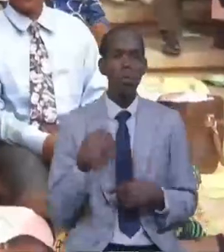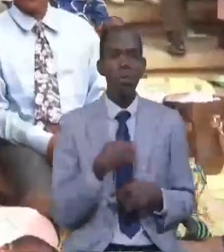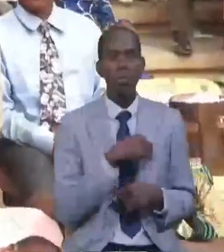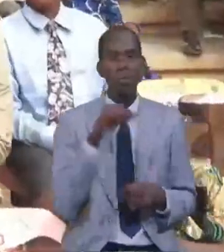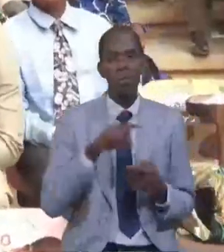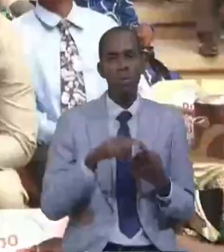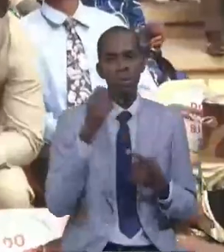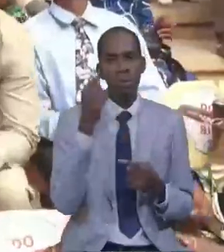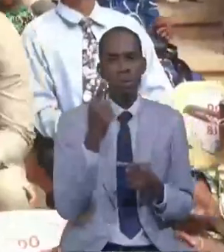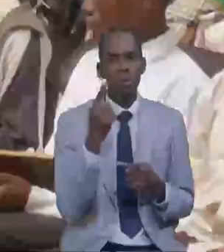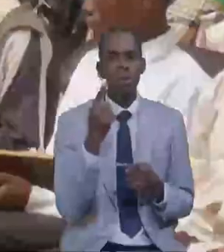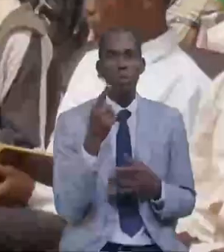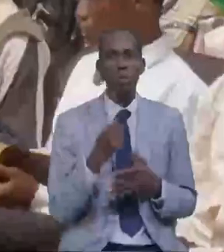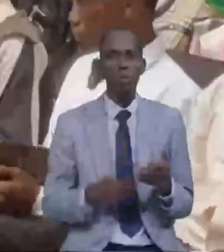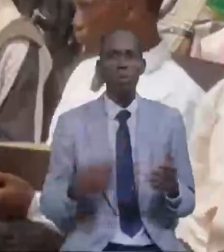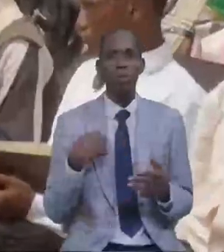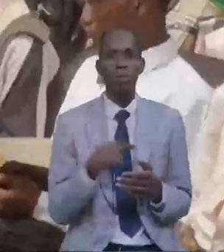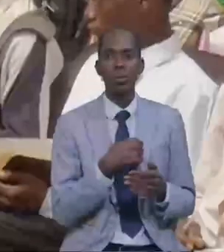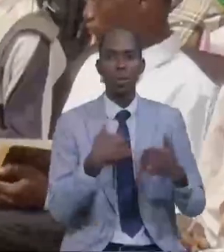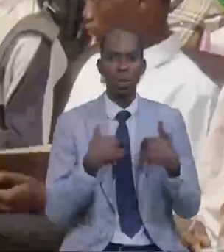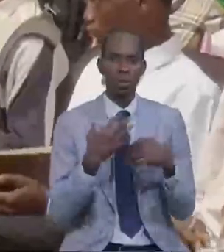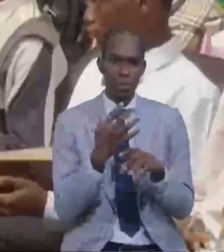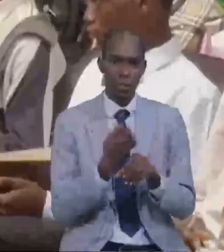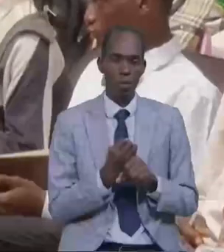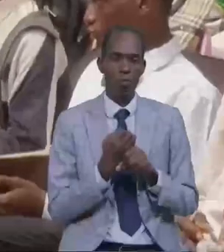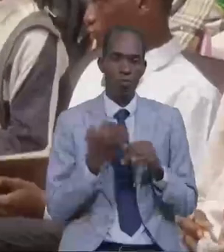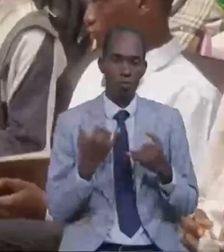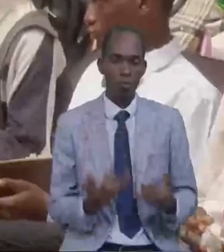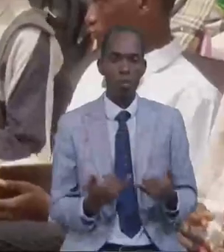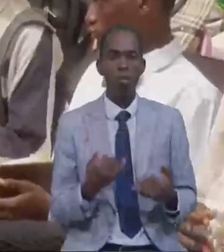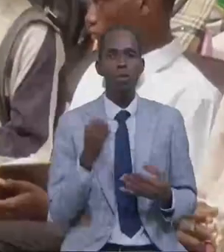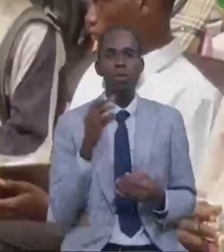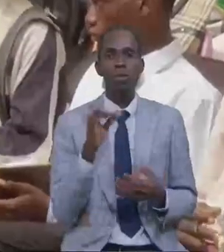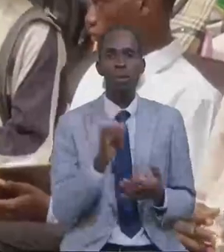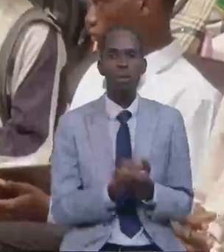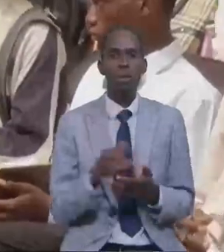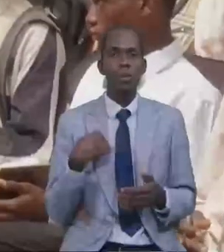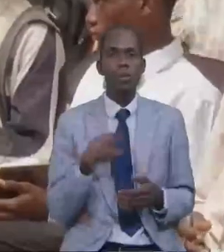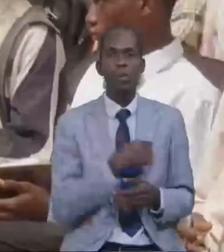afin que nous puissions utiliser la connaissance de ce que nous avons reçu,